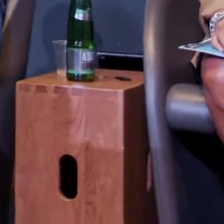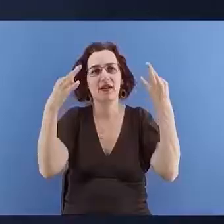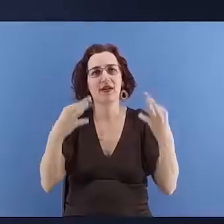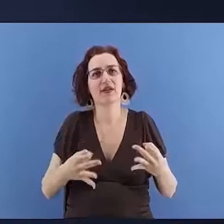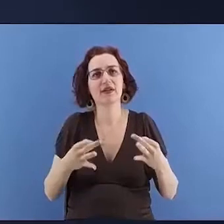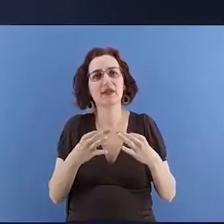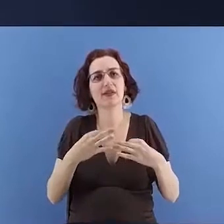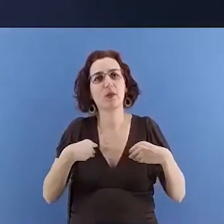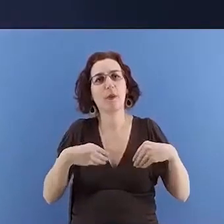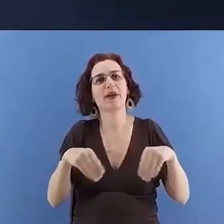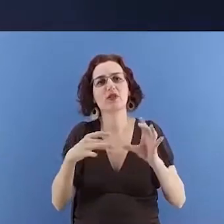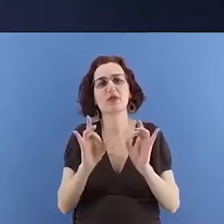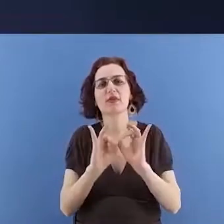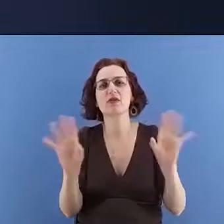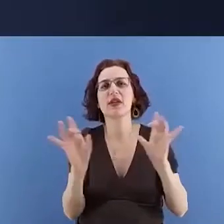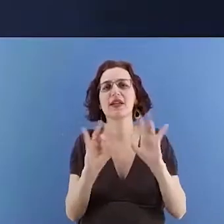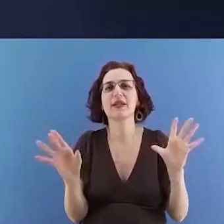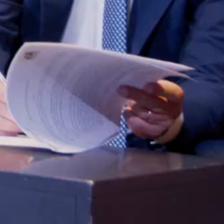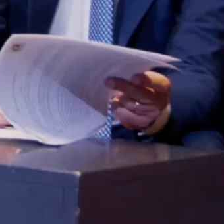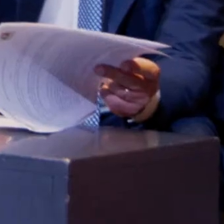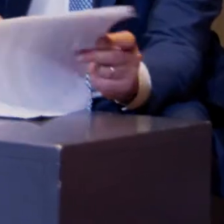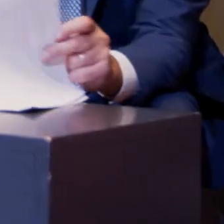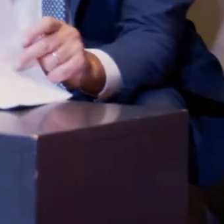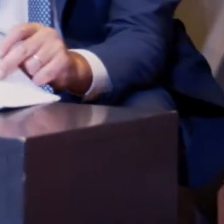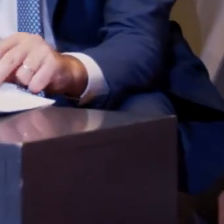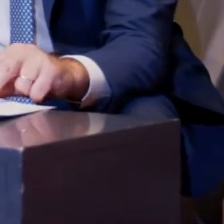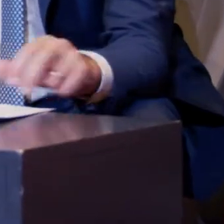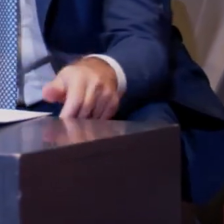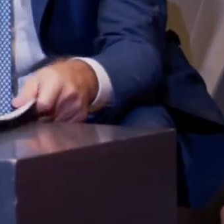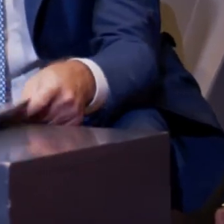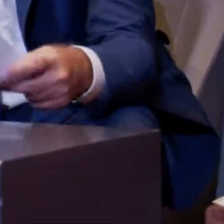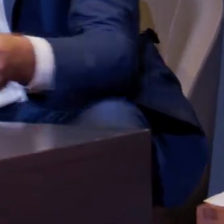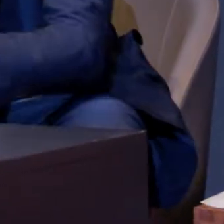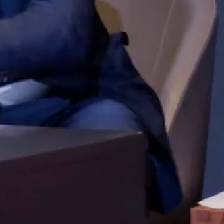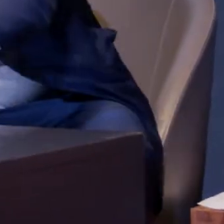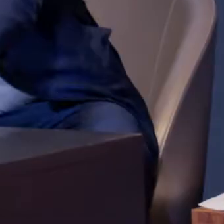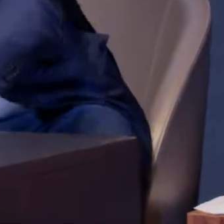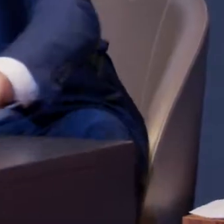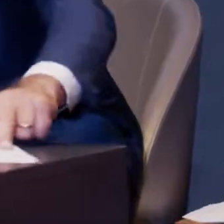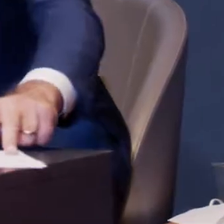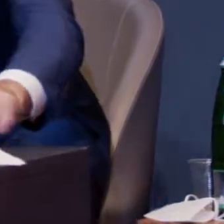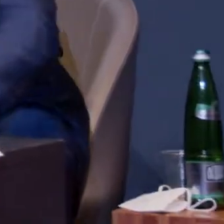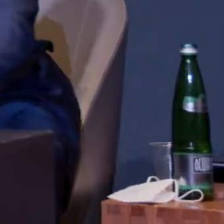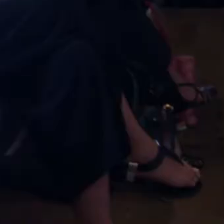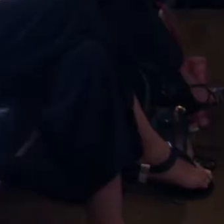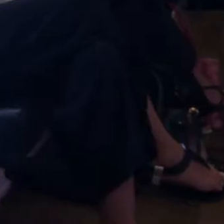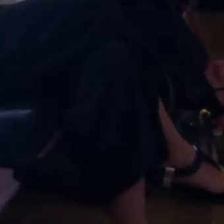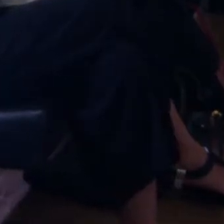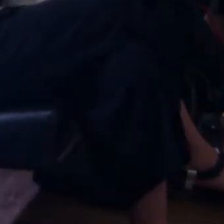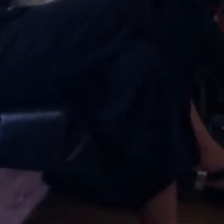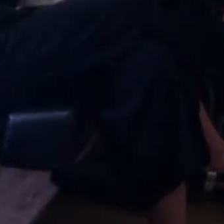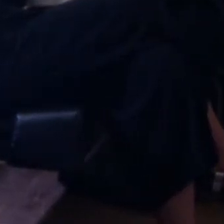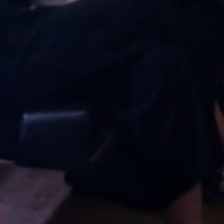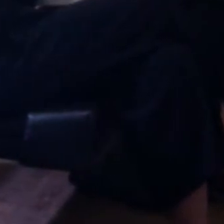democratica di tutte le cittadine e di tutti i cittadini italiani. Grazie. Io voglio ringraziare